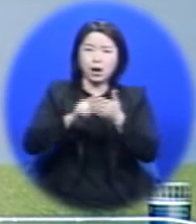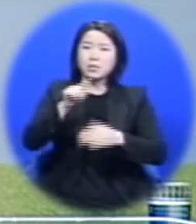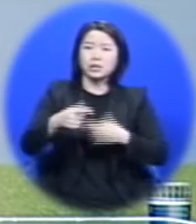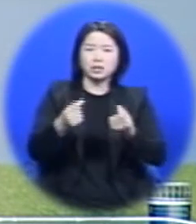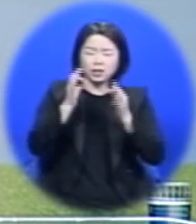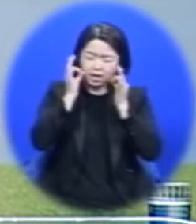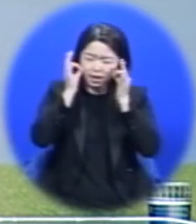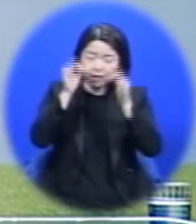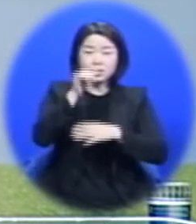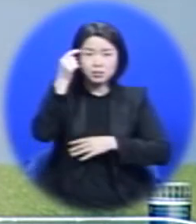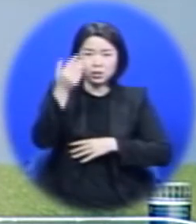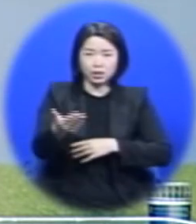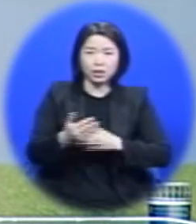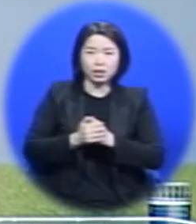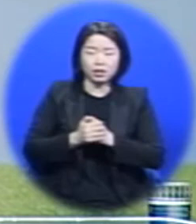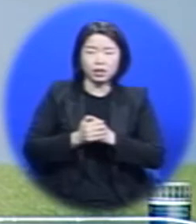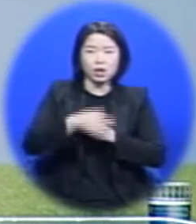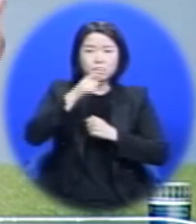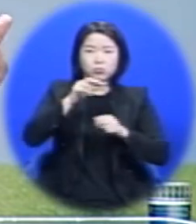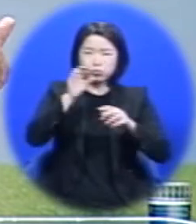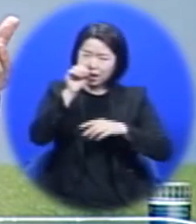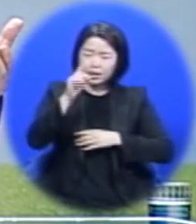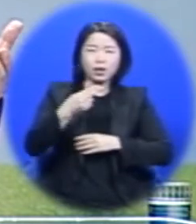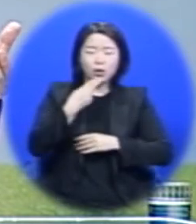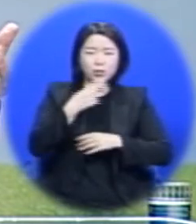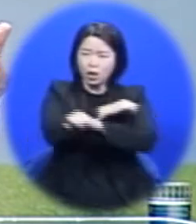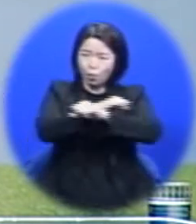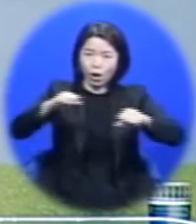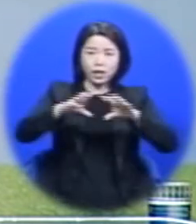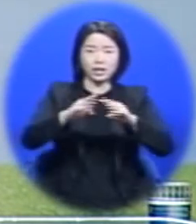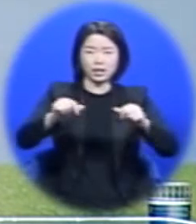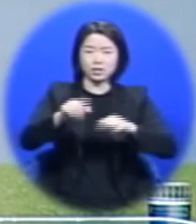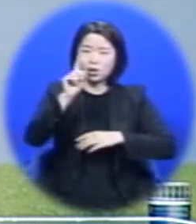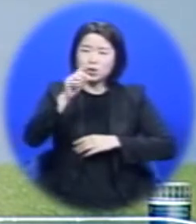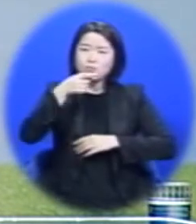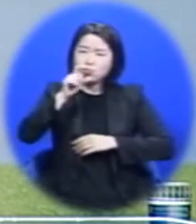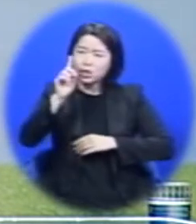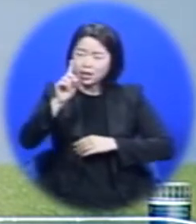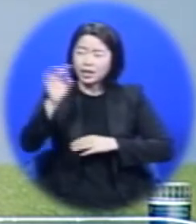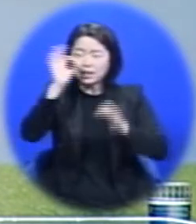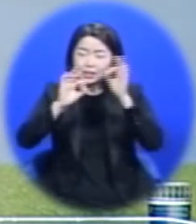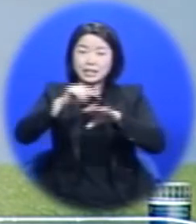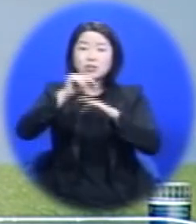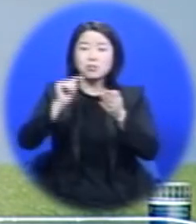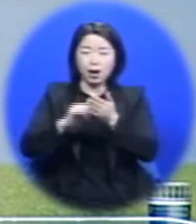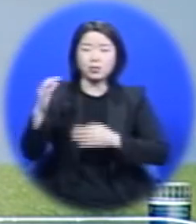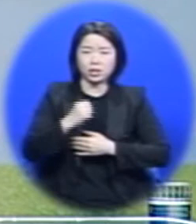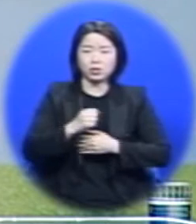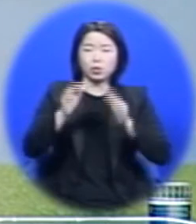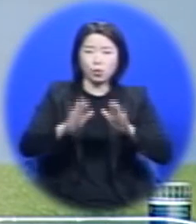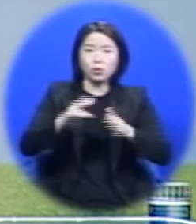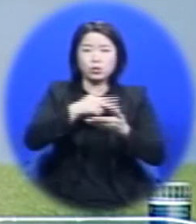그렇게 애탑니까? 물기 하나 없는 메마른 광야 땅에서 물 한 모금 찾는 그런 심정으로 오늘